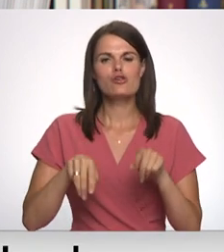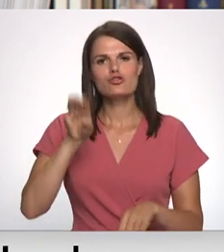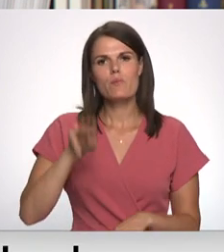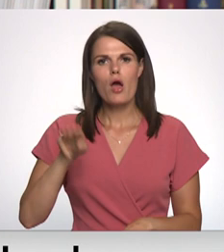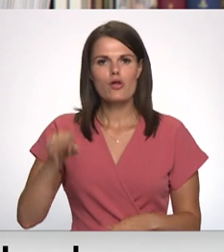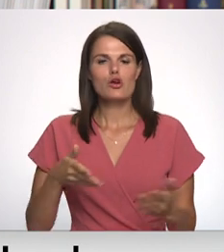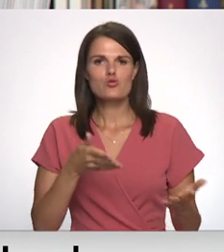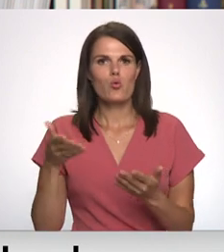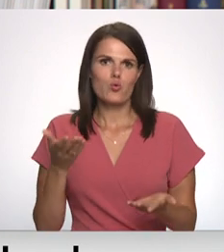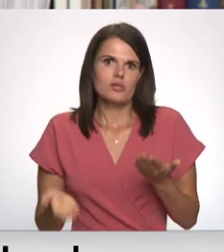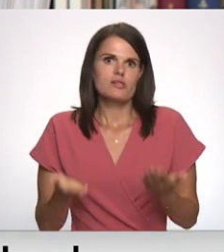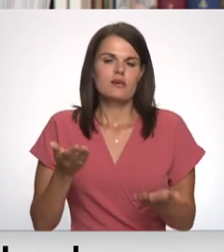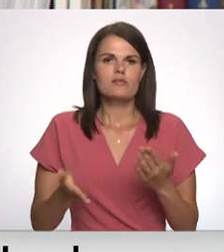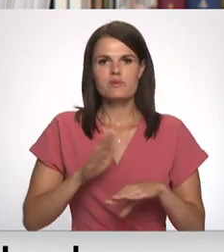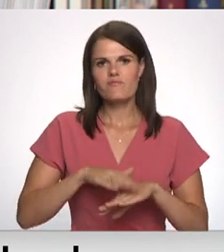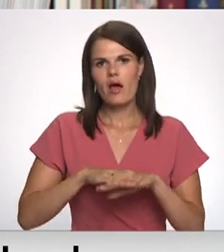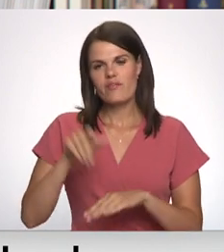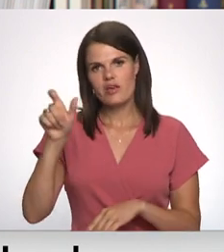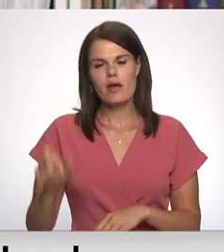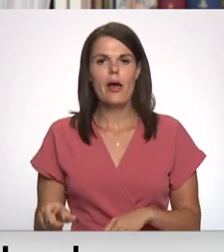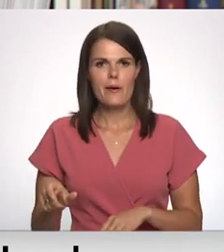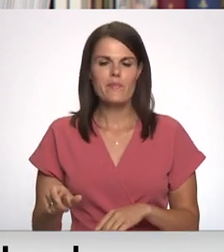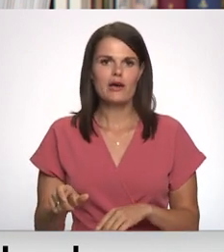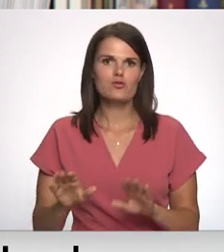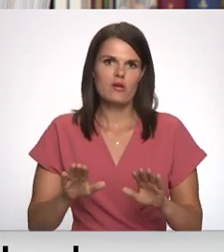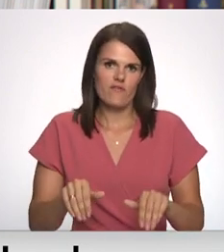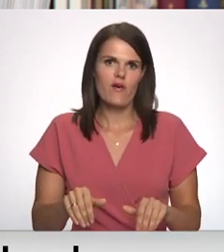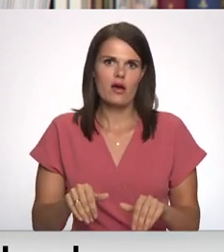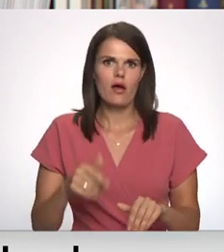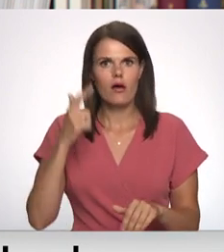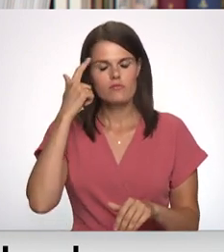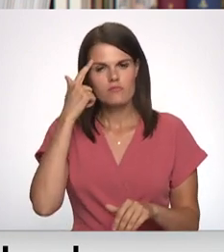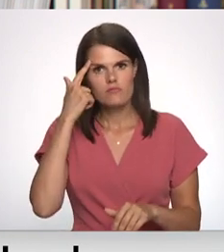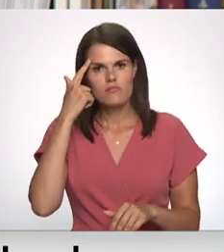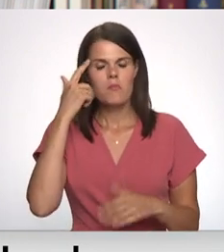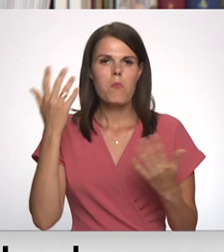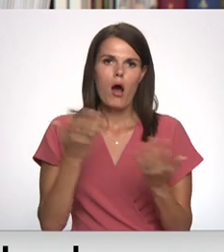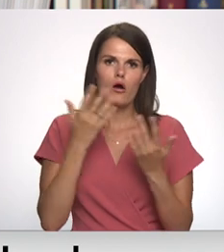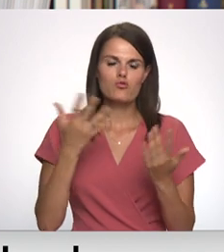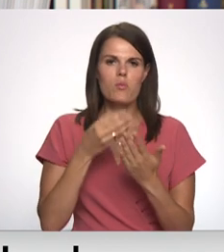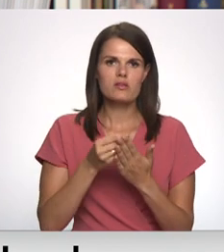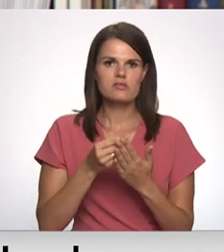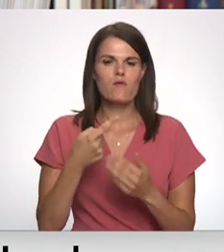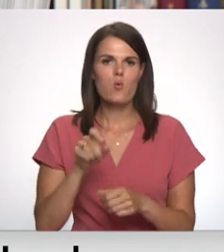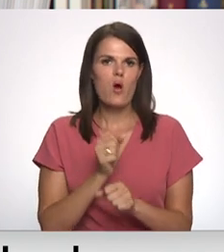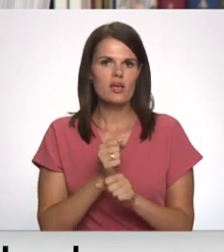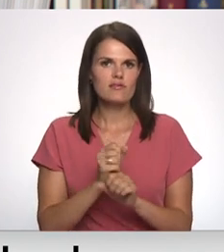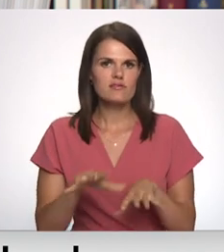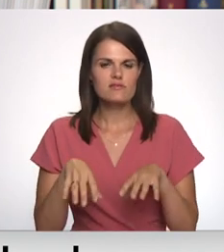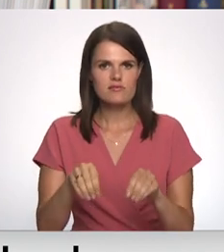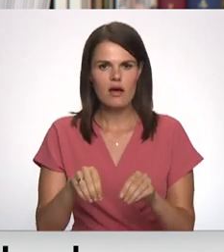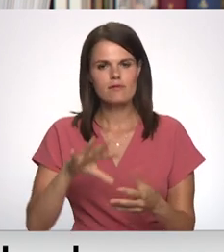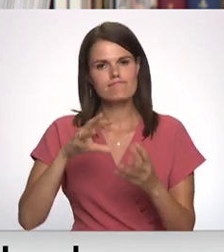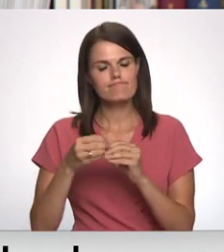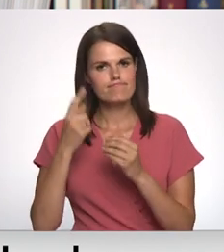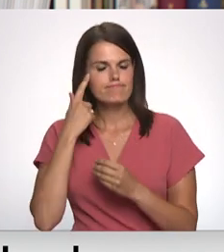kuros iespējams vainīgā persona varētu reflektēt notikumus un izdarīt kaut kādas